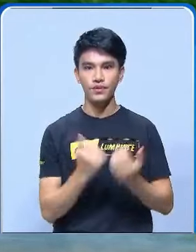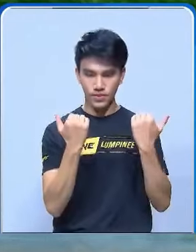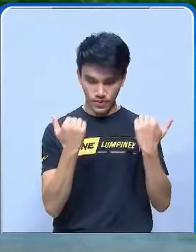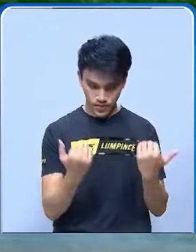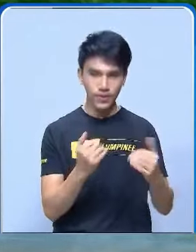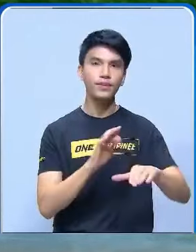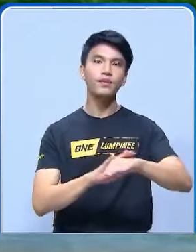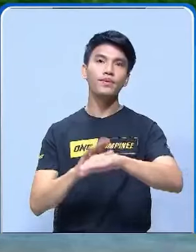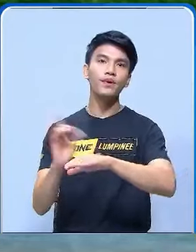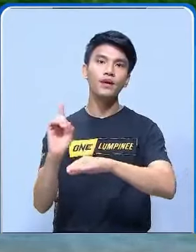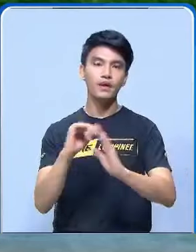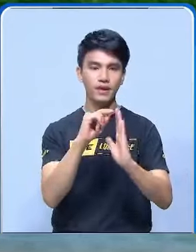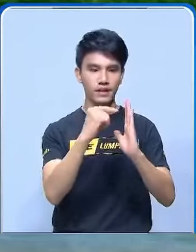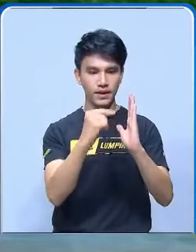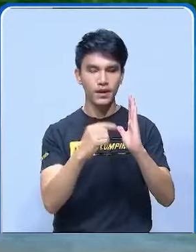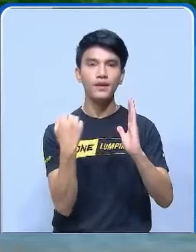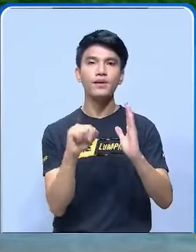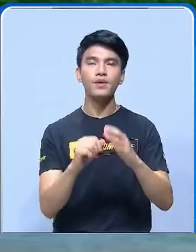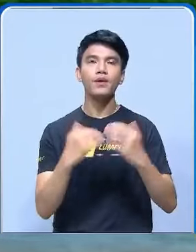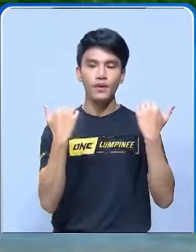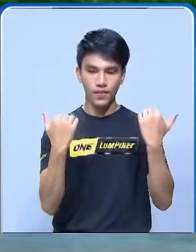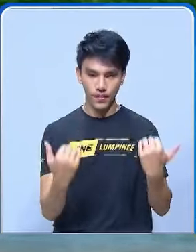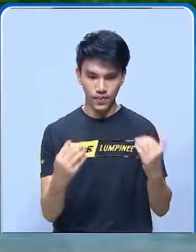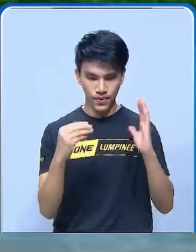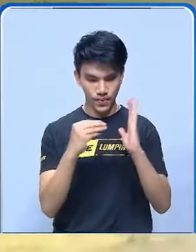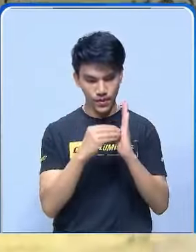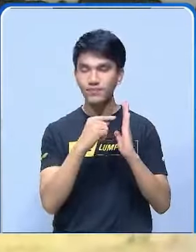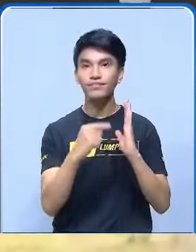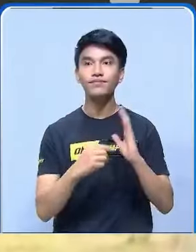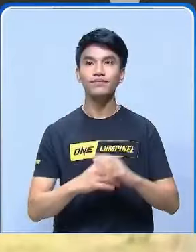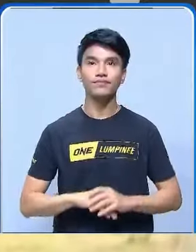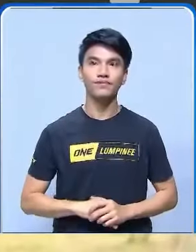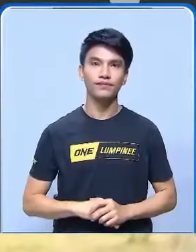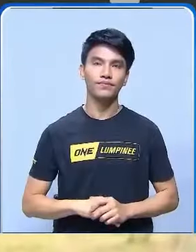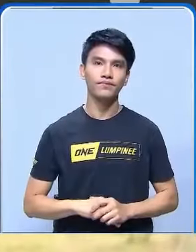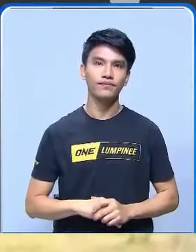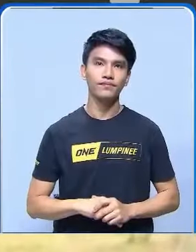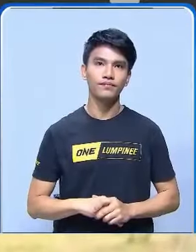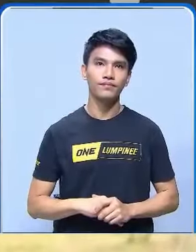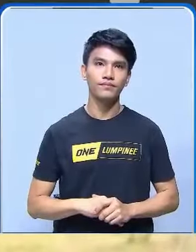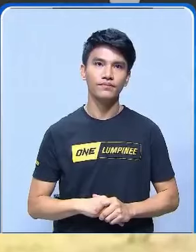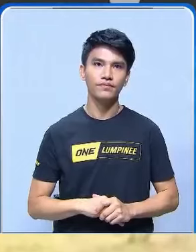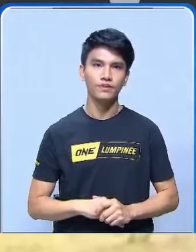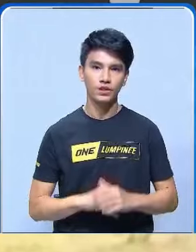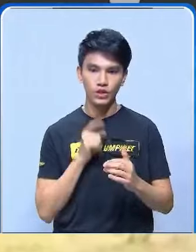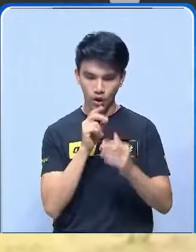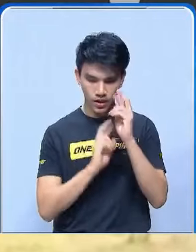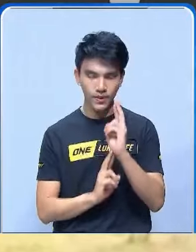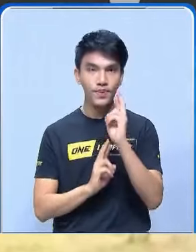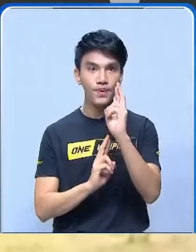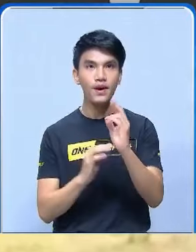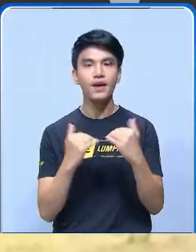งเตือน10จังหวัดภาคกลางนะคะแล้วก็กรุงเทพมหานครและปริมณฑลด้วยค่ะให้เฝ้าระวังสถาน